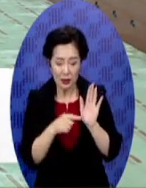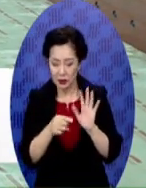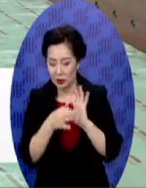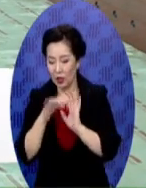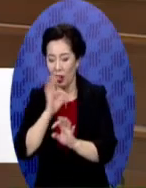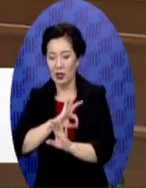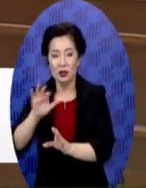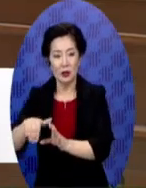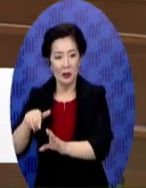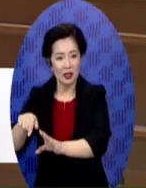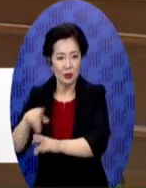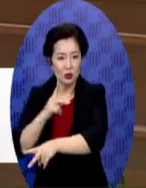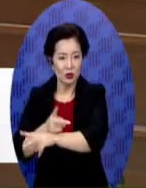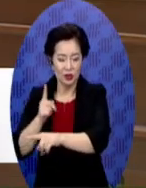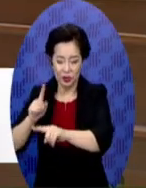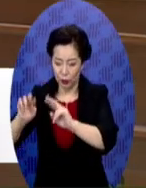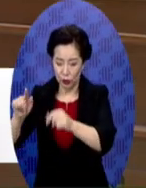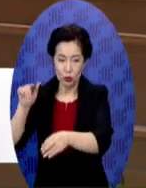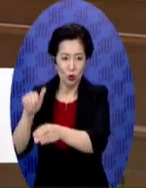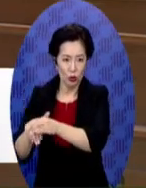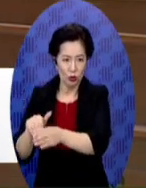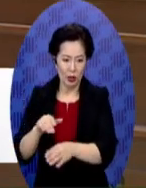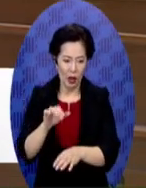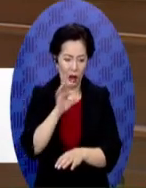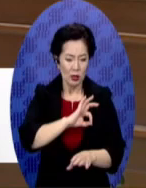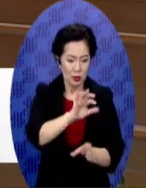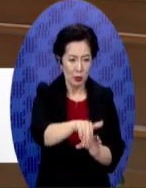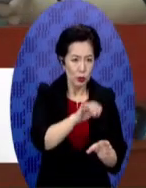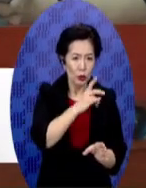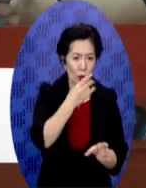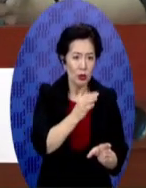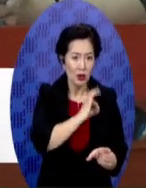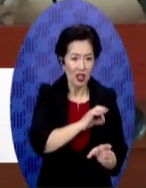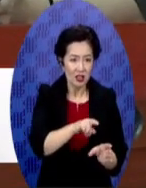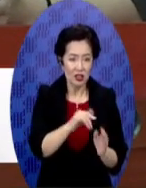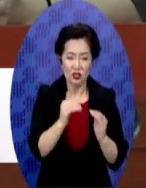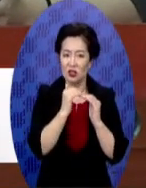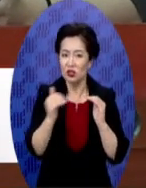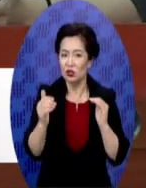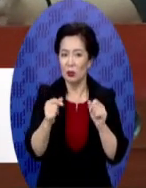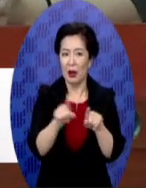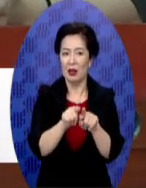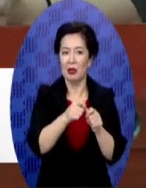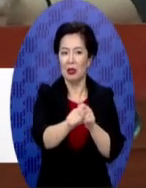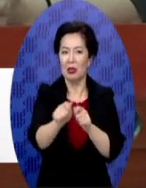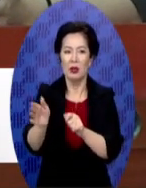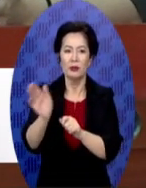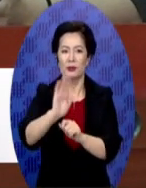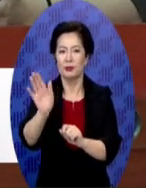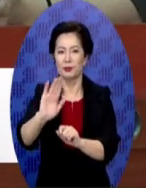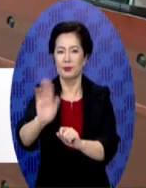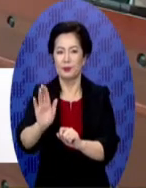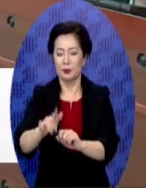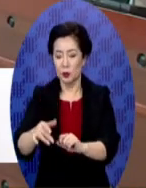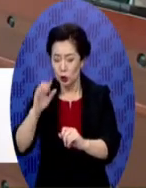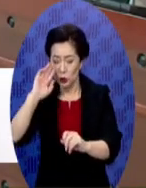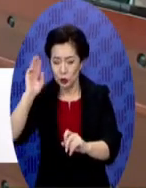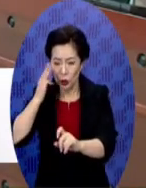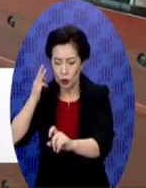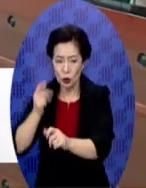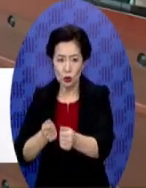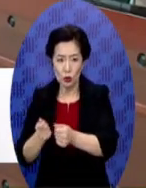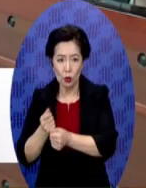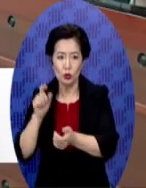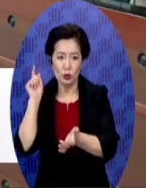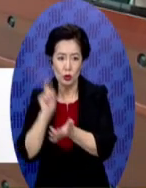нэмэлт өөрчлөлтийг оруулах, ашигт малтмлын нөөц ашигласны төлбөрийг хавтгааруулж ноогдуулах биш, тодорхой оновчтой зохицуулалтыг хийх